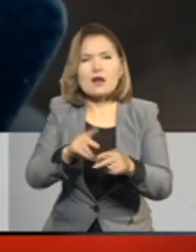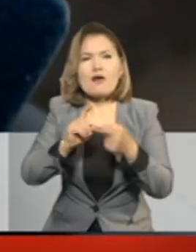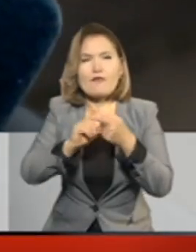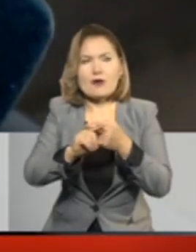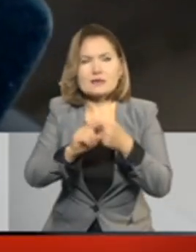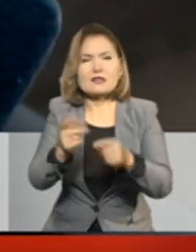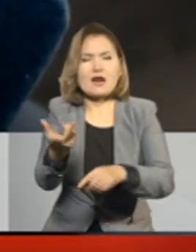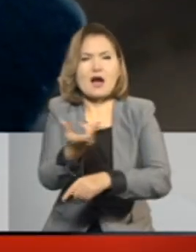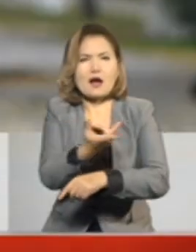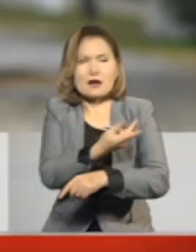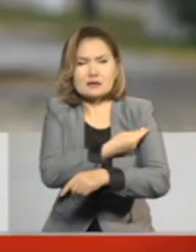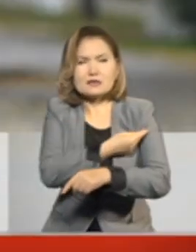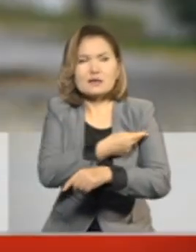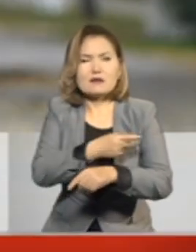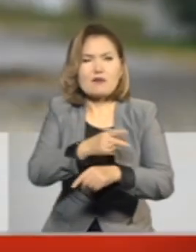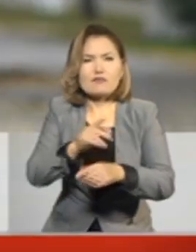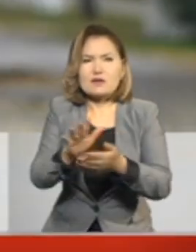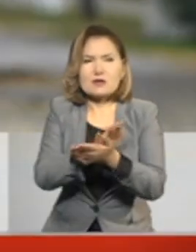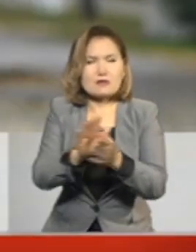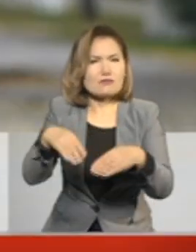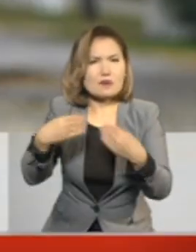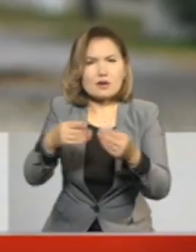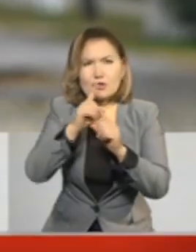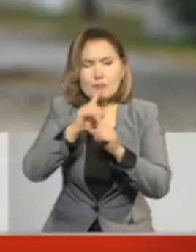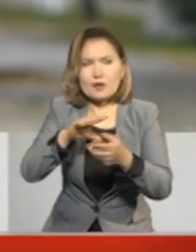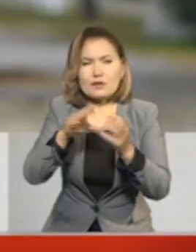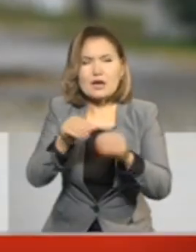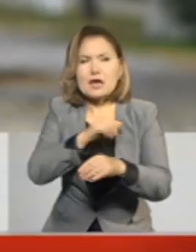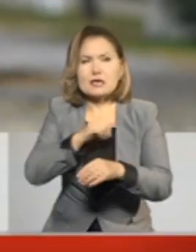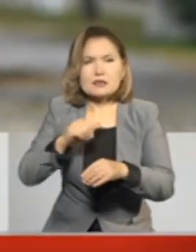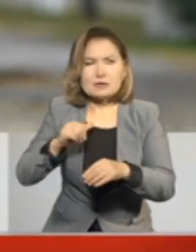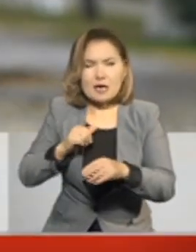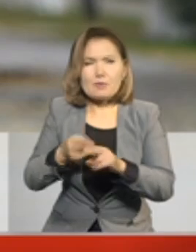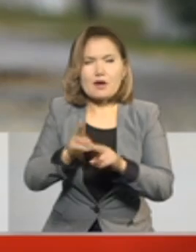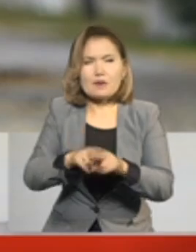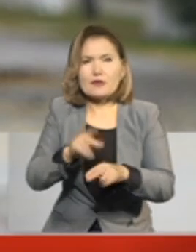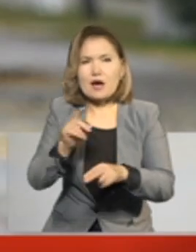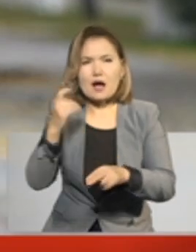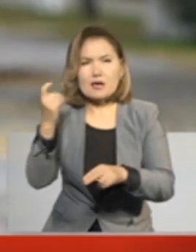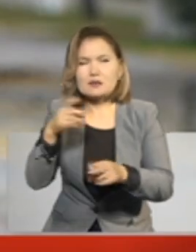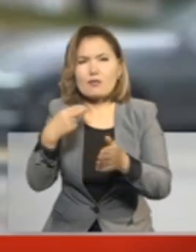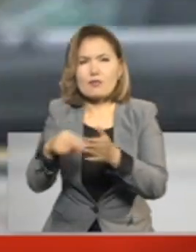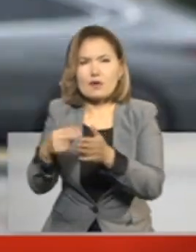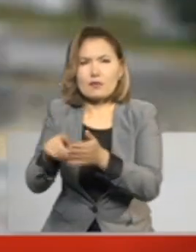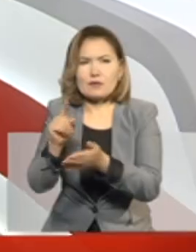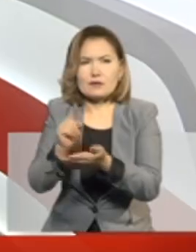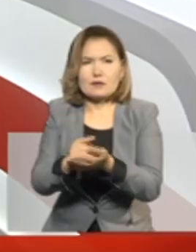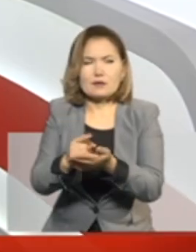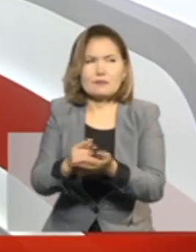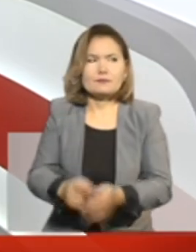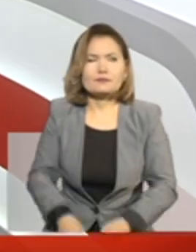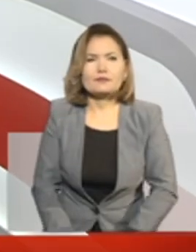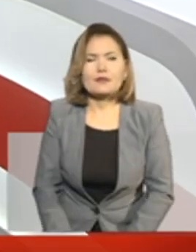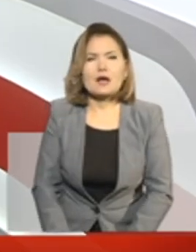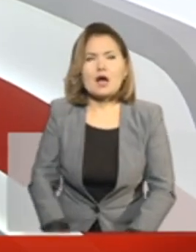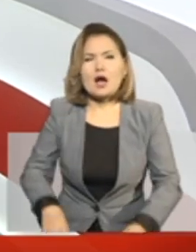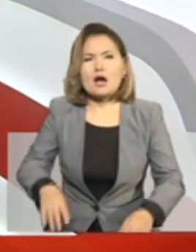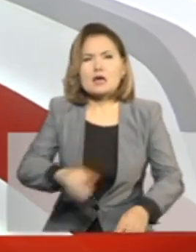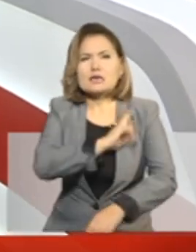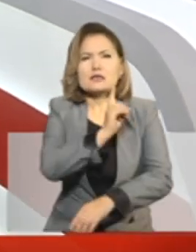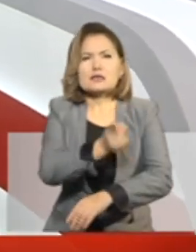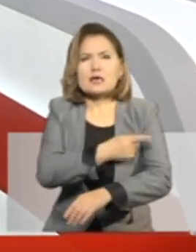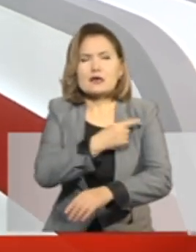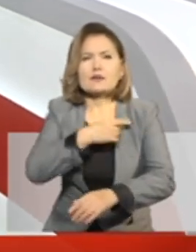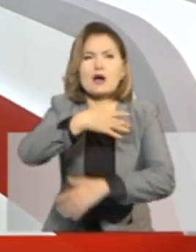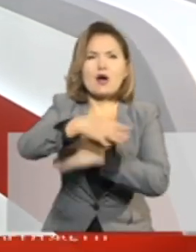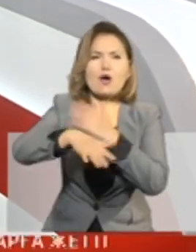таралуына жол бермеу үшін ветеринария мамандары вакцина қойдыртуға кеңес береді. Қуаты жойқын